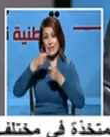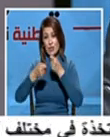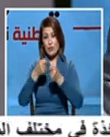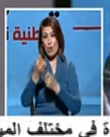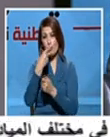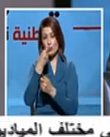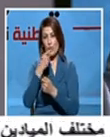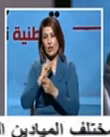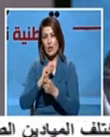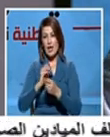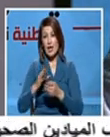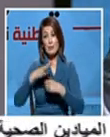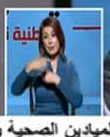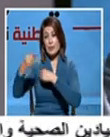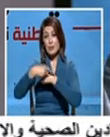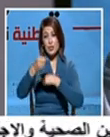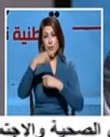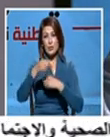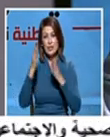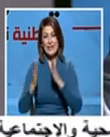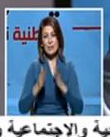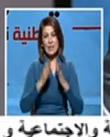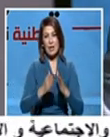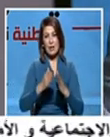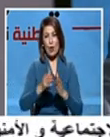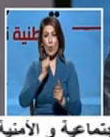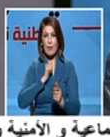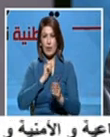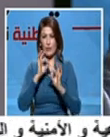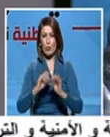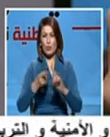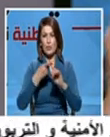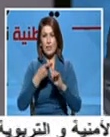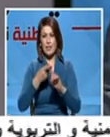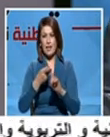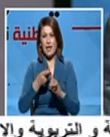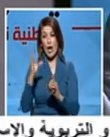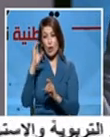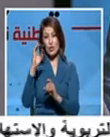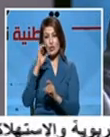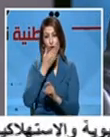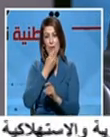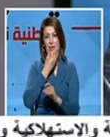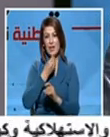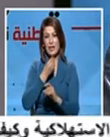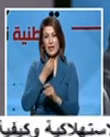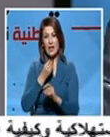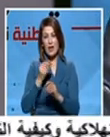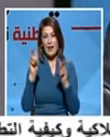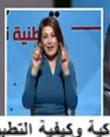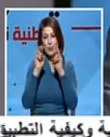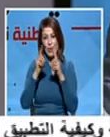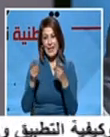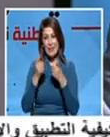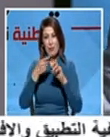يمشيوش للعيادات الخارجية باش ما يتعرضوش للخطر. متفق. دونك عندك الكورتيزون ولا الأدوية البيولوجية كلهم يقعدوا كيف